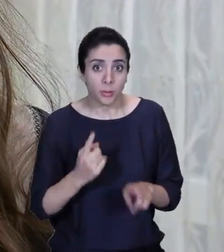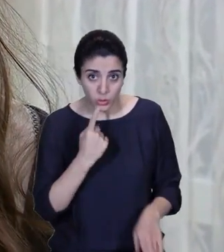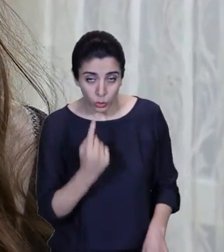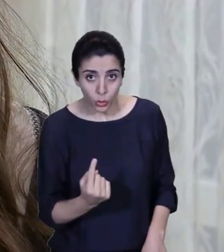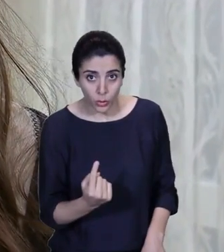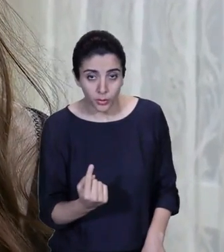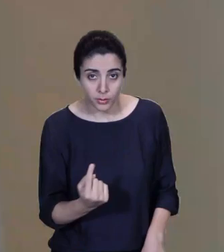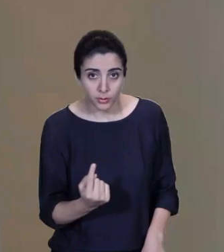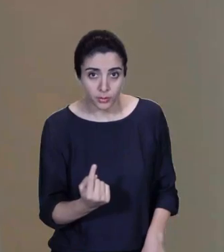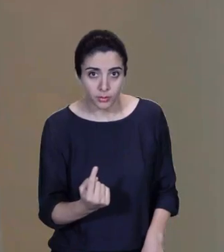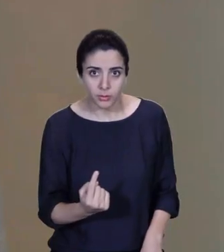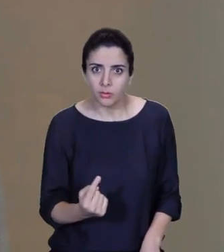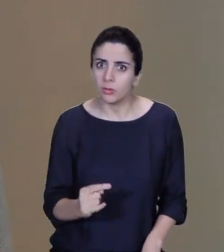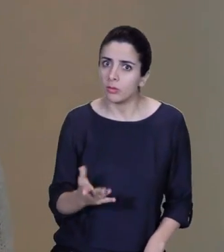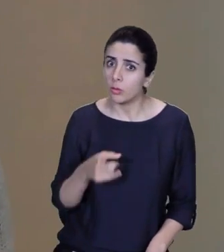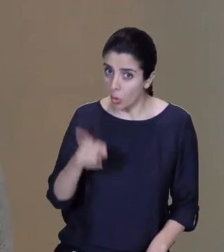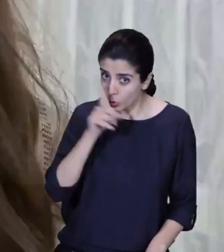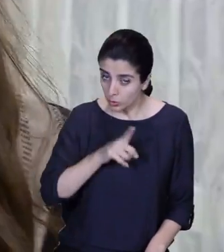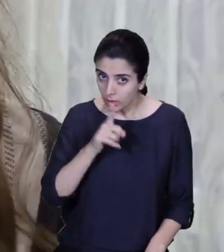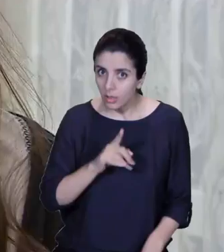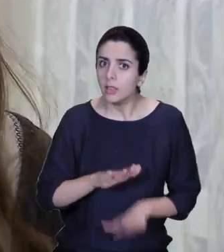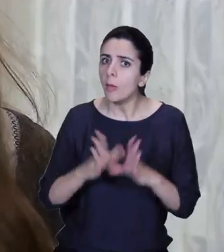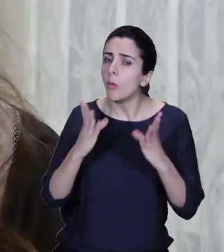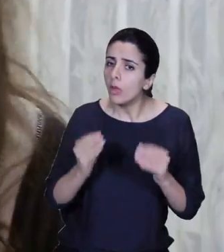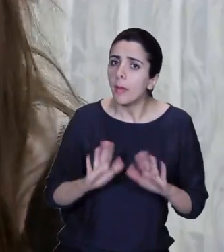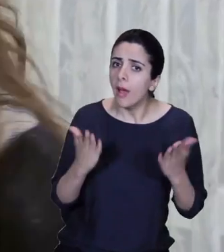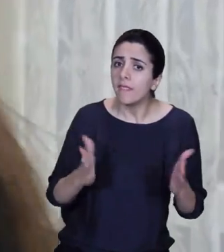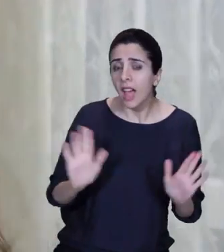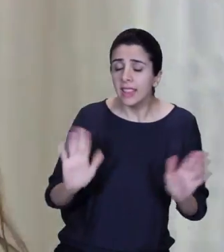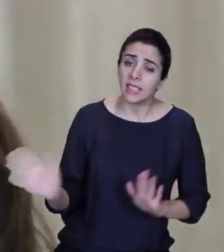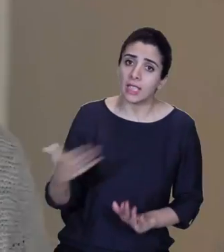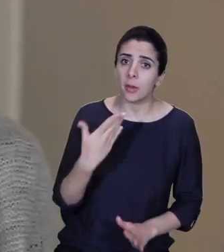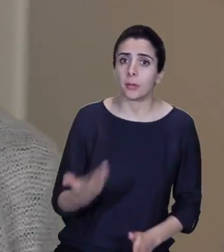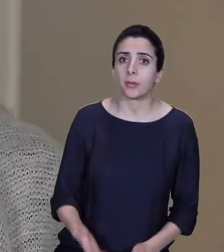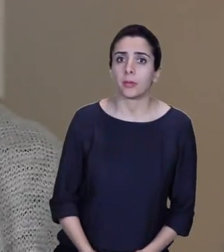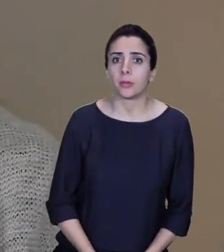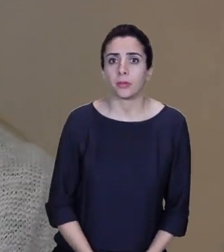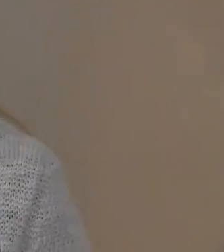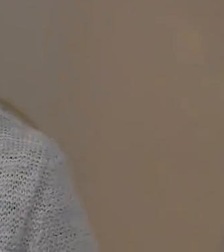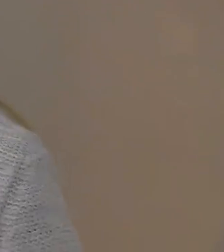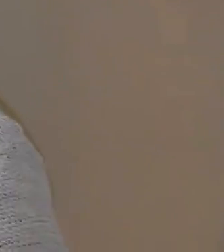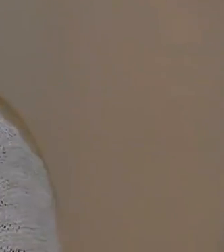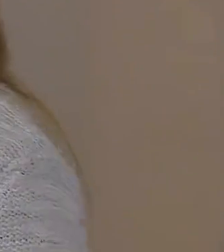şey mi dedi? Yoksa o yüzden... İyi tamam Funda. Hadi gidelim.